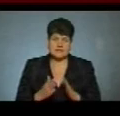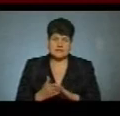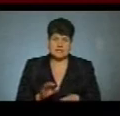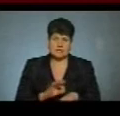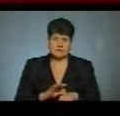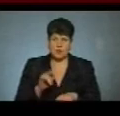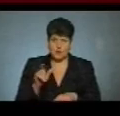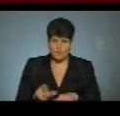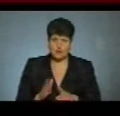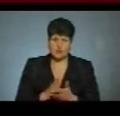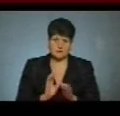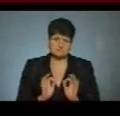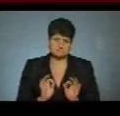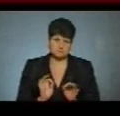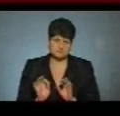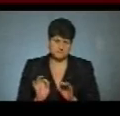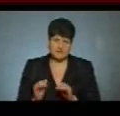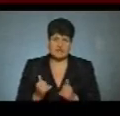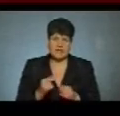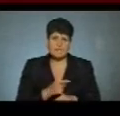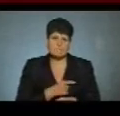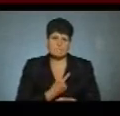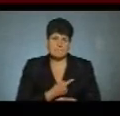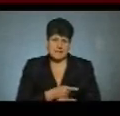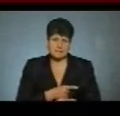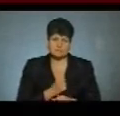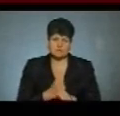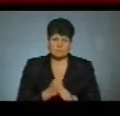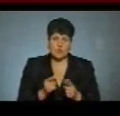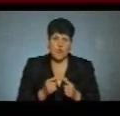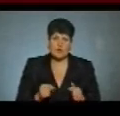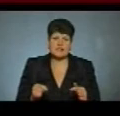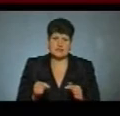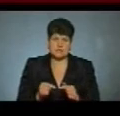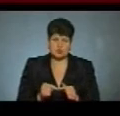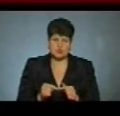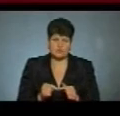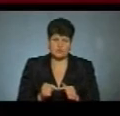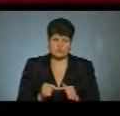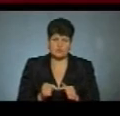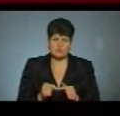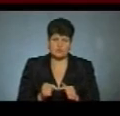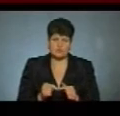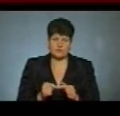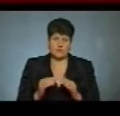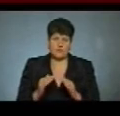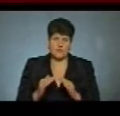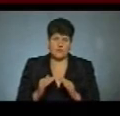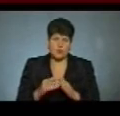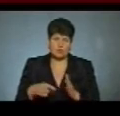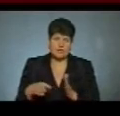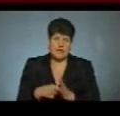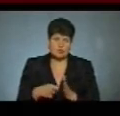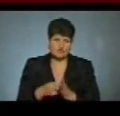хворого є стабільний. Для медиків здійснено, організовано відповідний побут та забезпечено